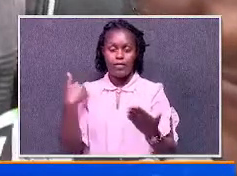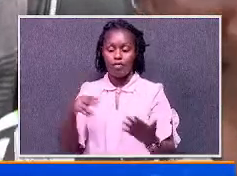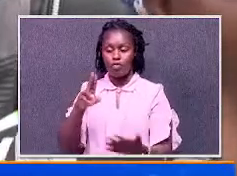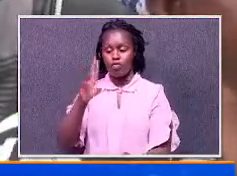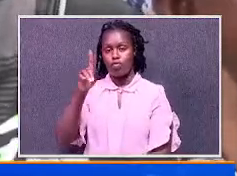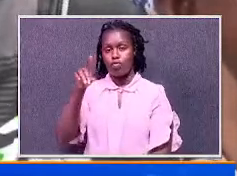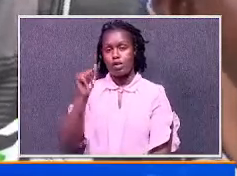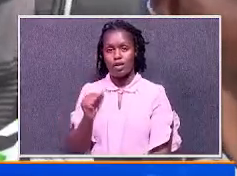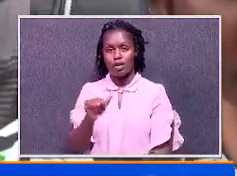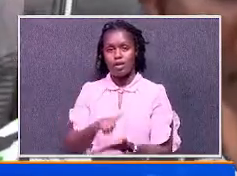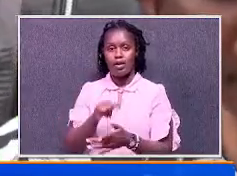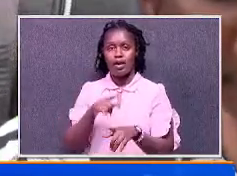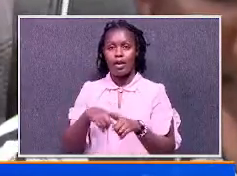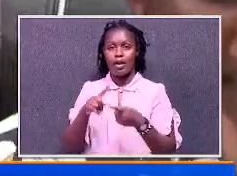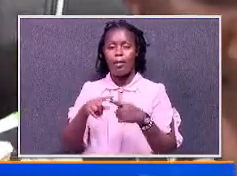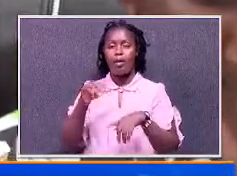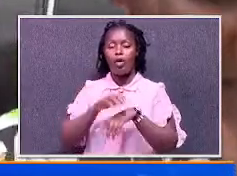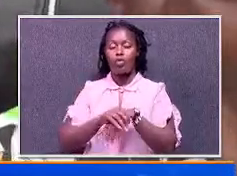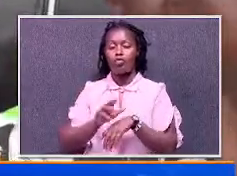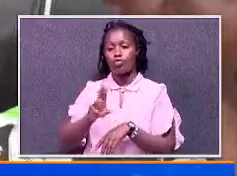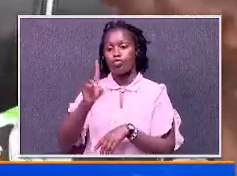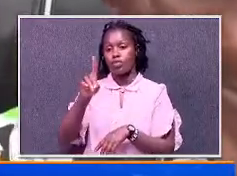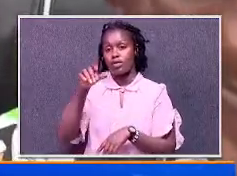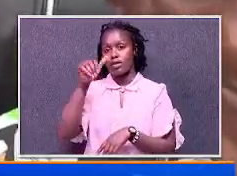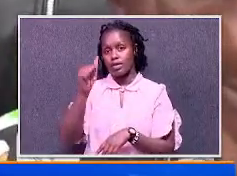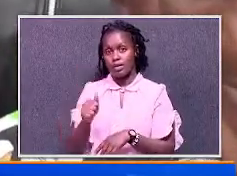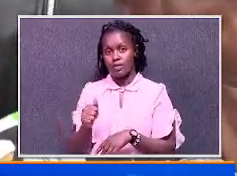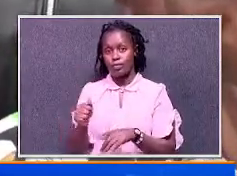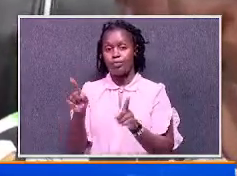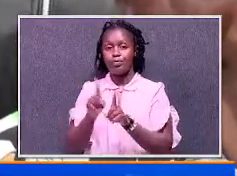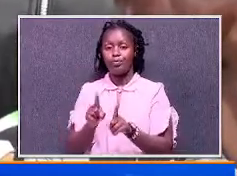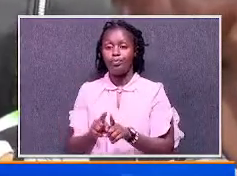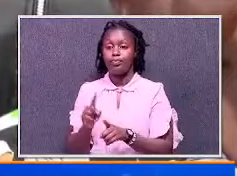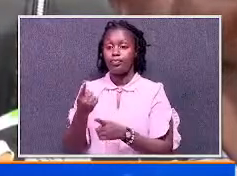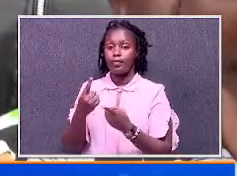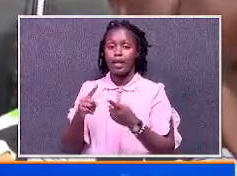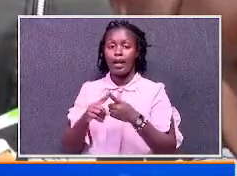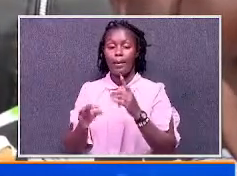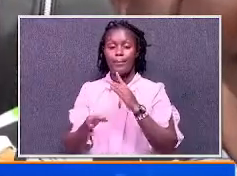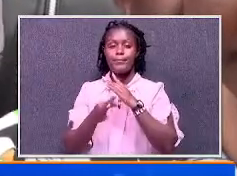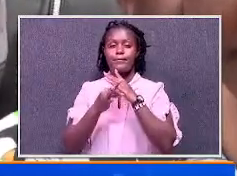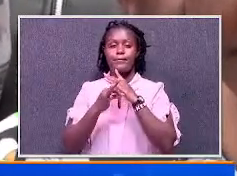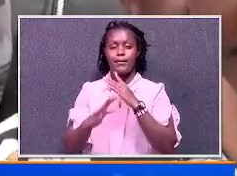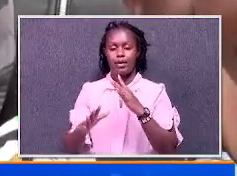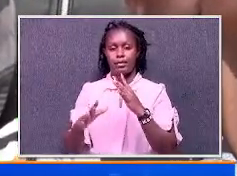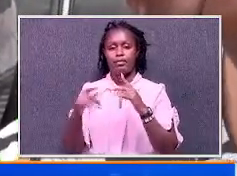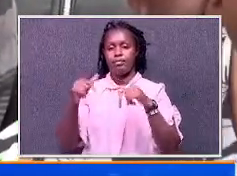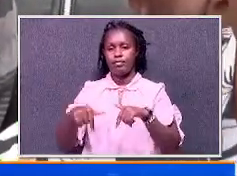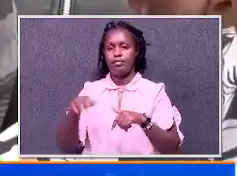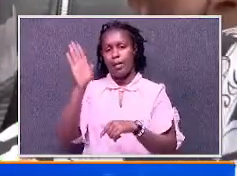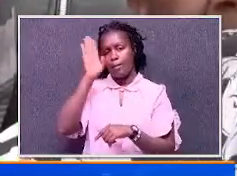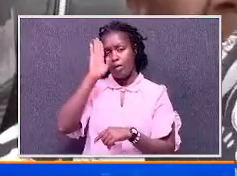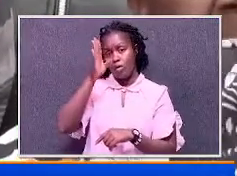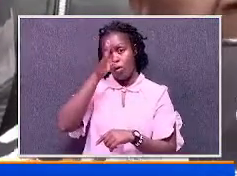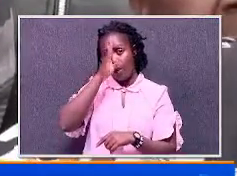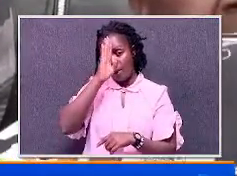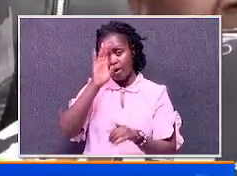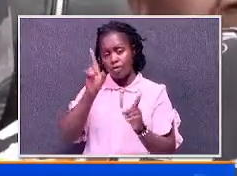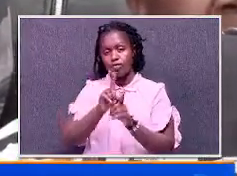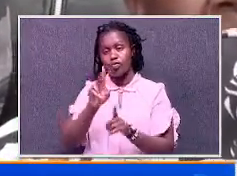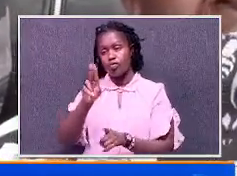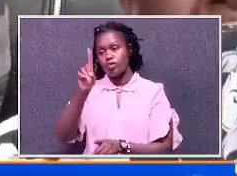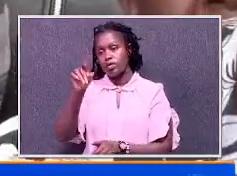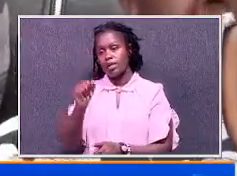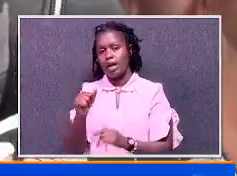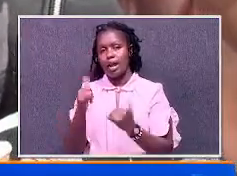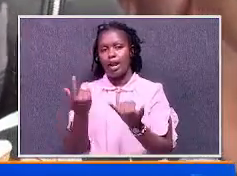ndio waliandikisha UDA na wakaleta UDA. Yes. Ikasambaa eneo yetu ya Bungoma, kila mahali mheshimiwa alitembeza UDA.